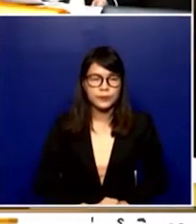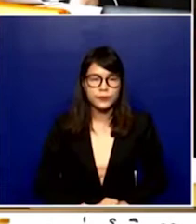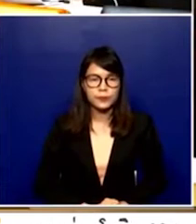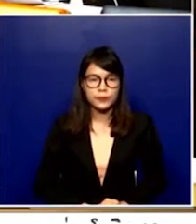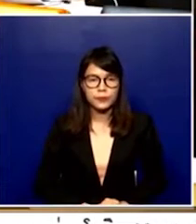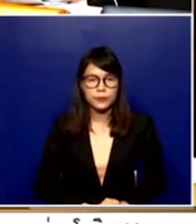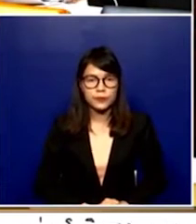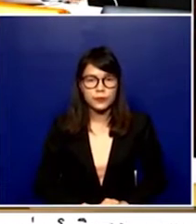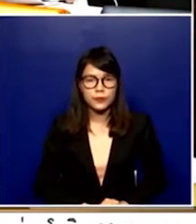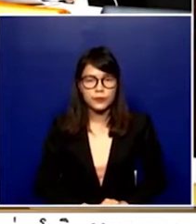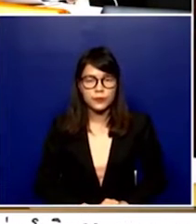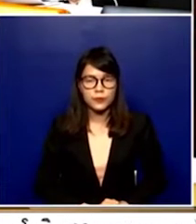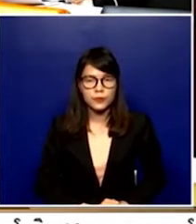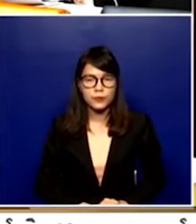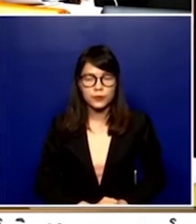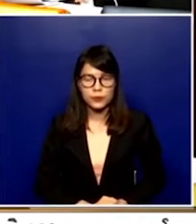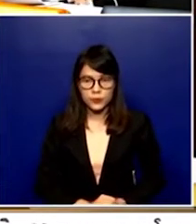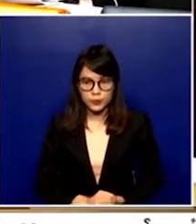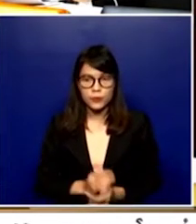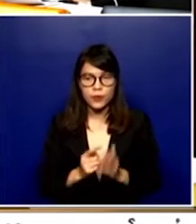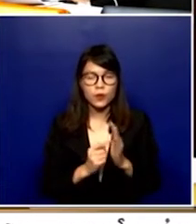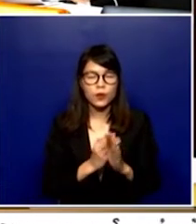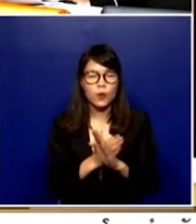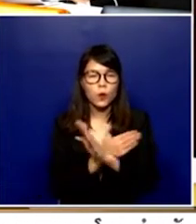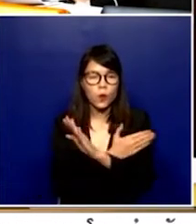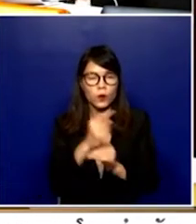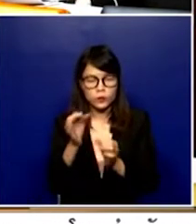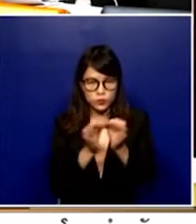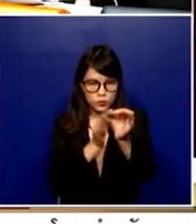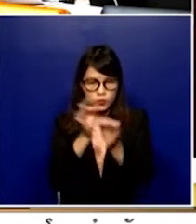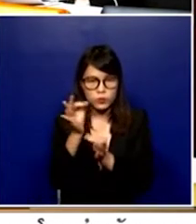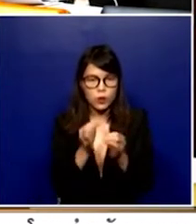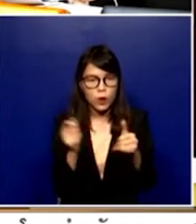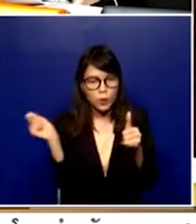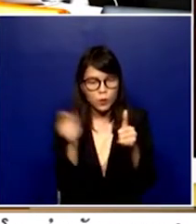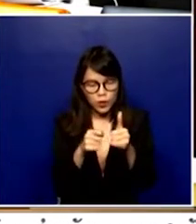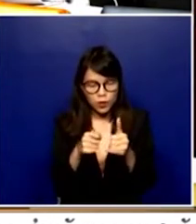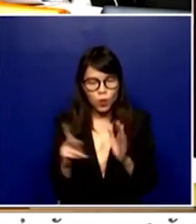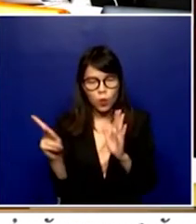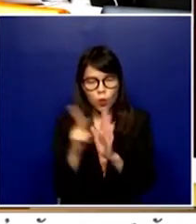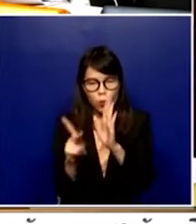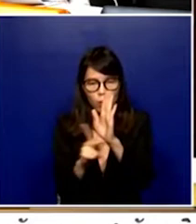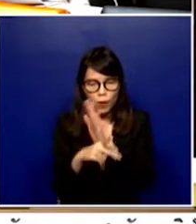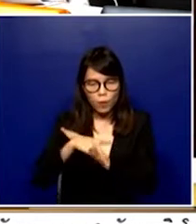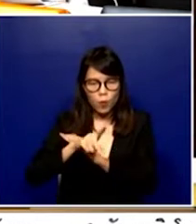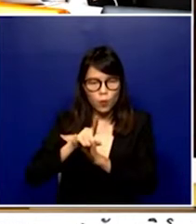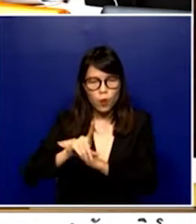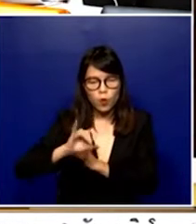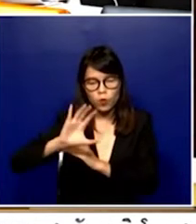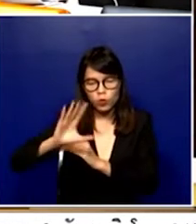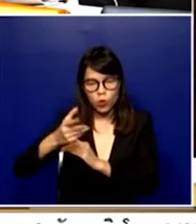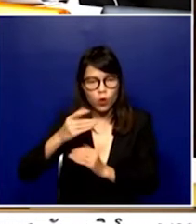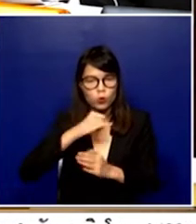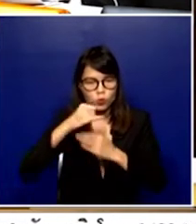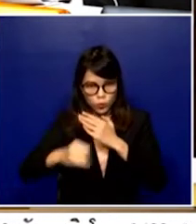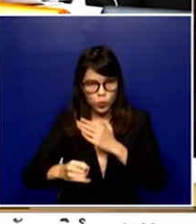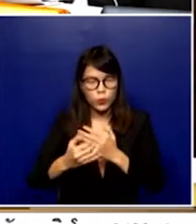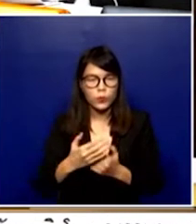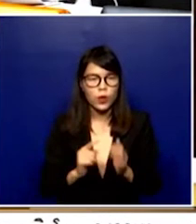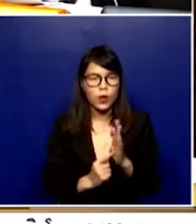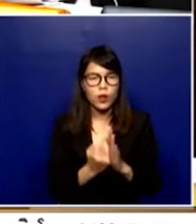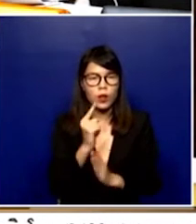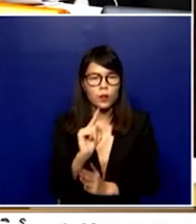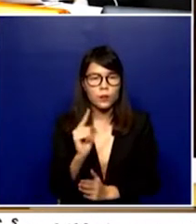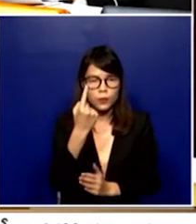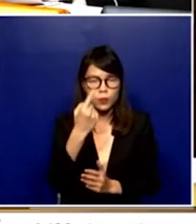ก่อนที่ฉัจะพูดคามผดในเรื่องกฎหมายป. incentivนั้นจะจบไปแล้ที่ฉันจะเลิ่มใหม่นี้